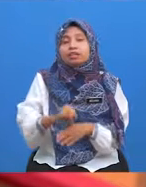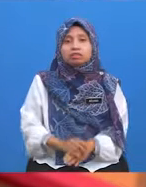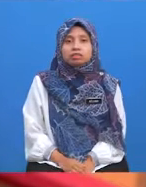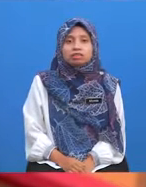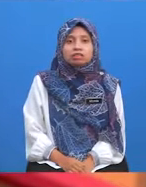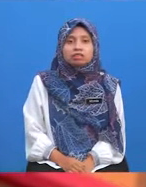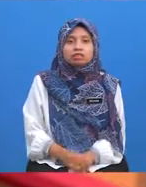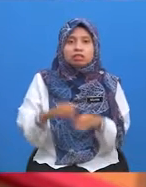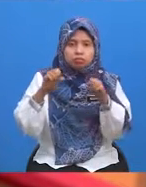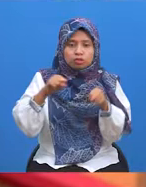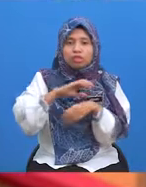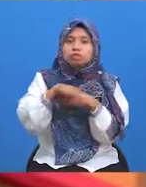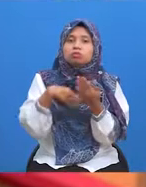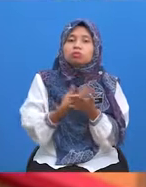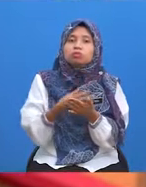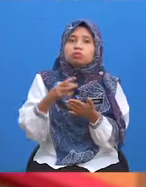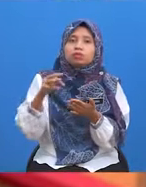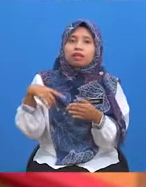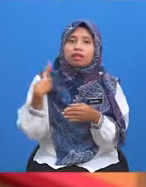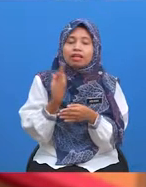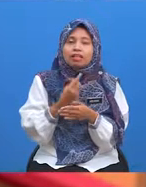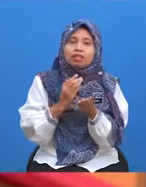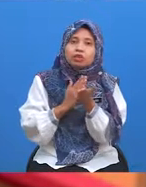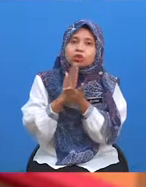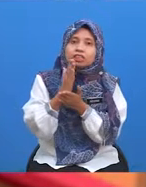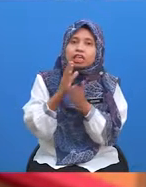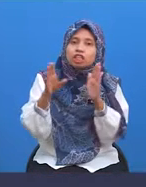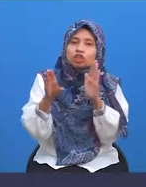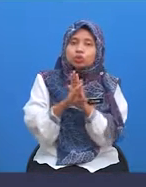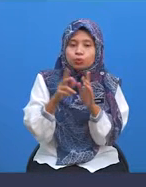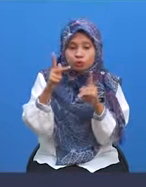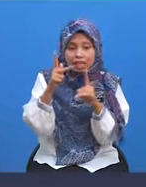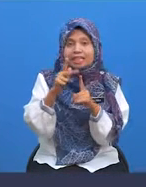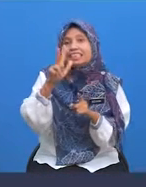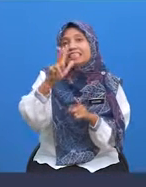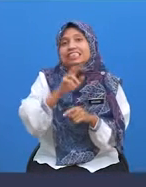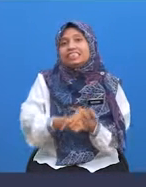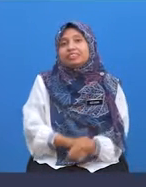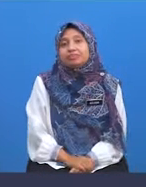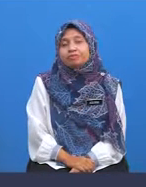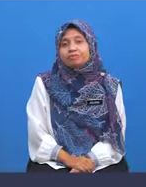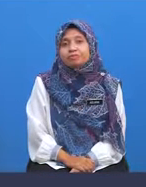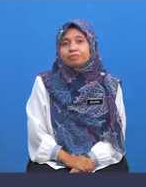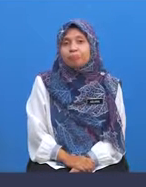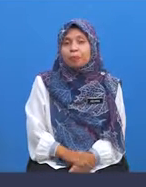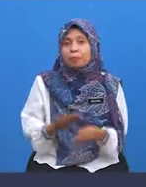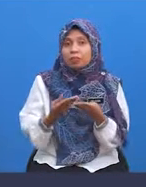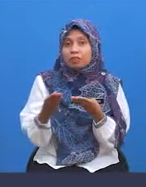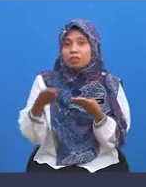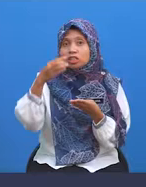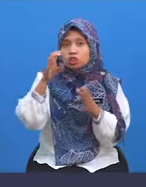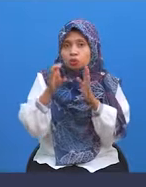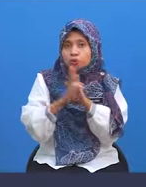Boleh semua murid-murid? Kita akan teruskan ke contoh ketiga. Bagi contoh ketiga, fungsi kita